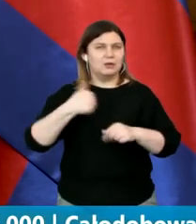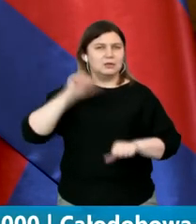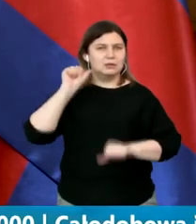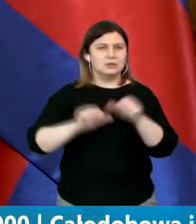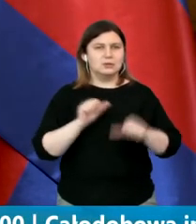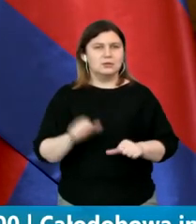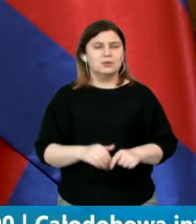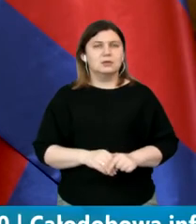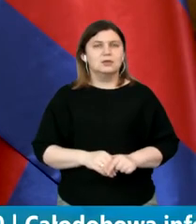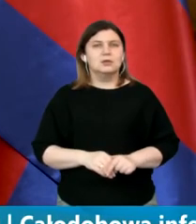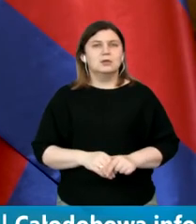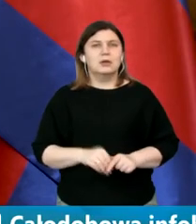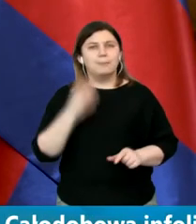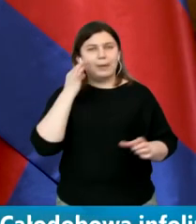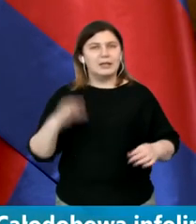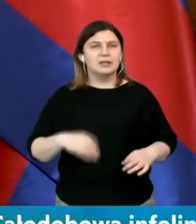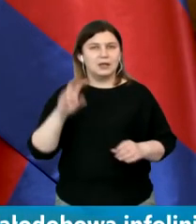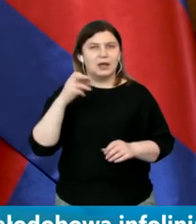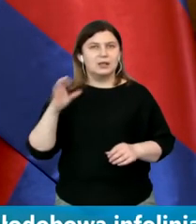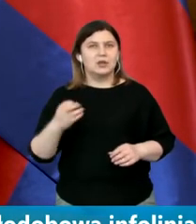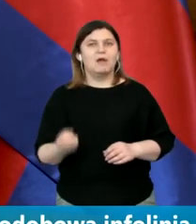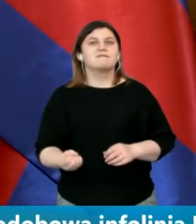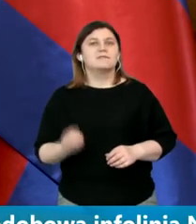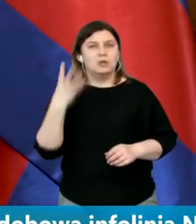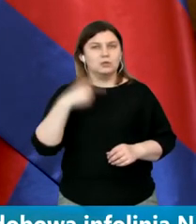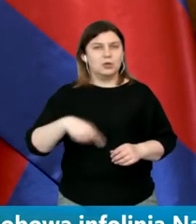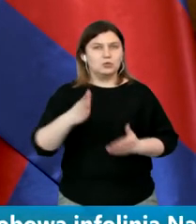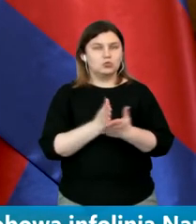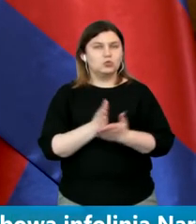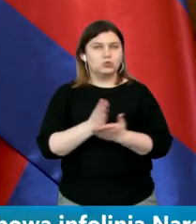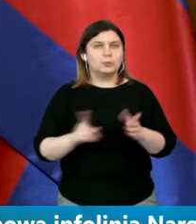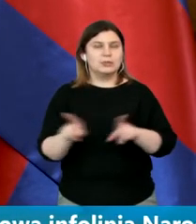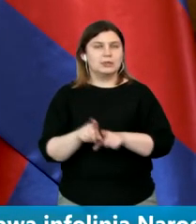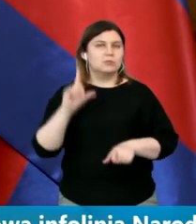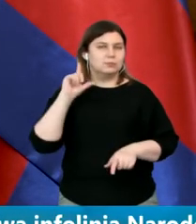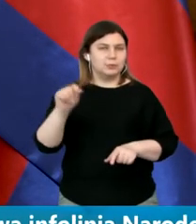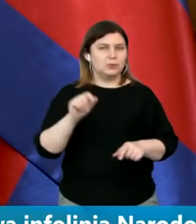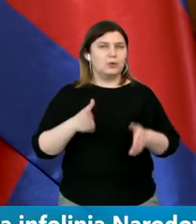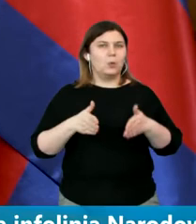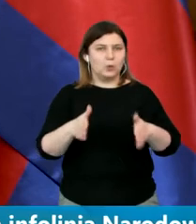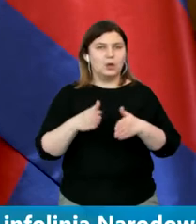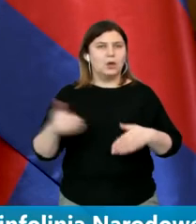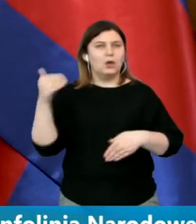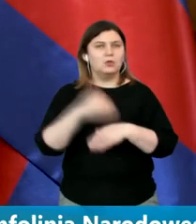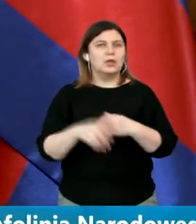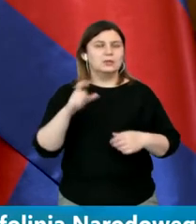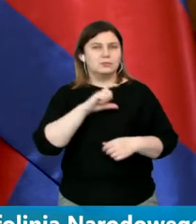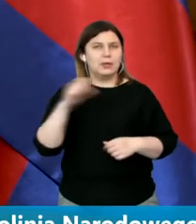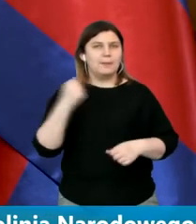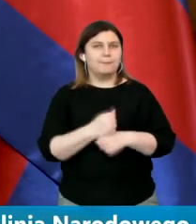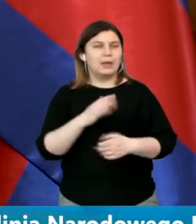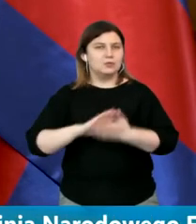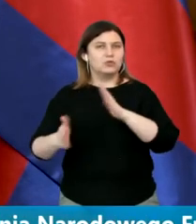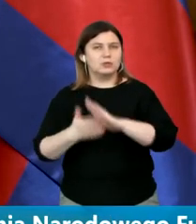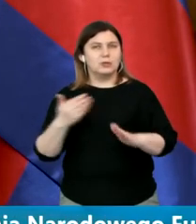roku. Pani Hanno, oczywiście idzie wiosna, więc służby również wyjdą na ulicę. W ostatnim czasie tych prac związanych ze